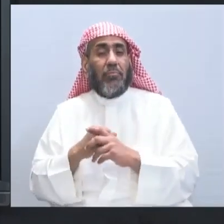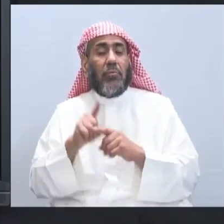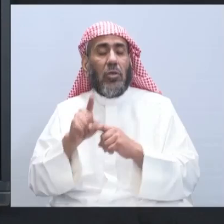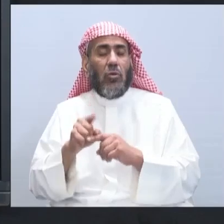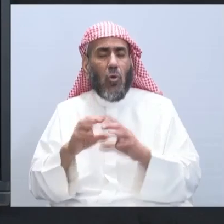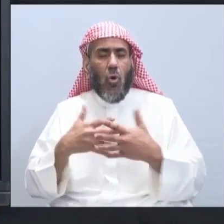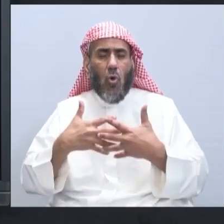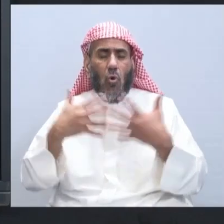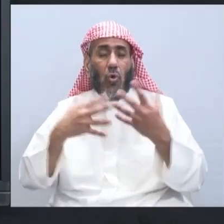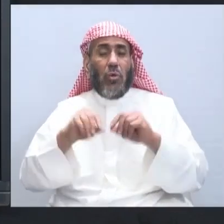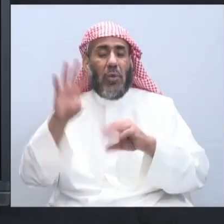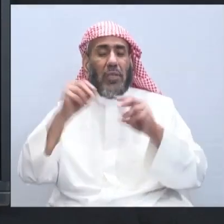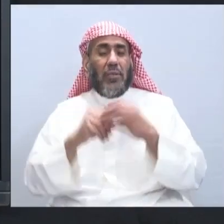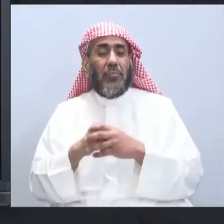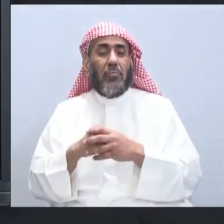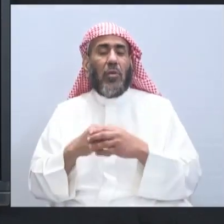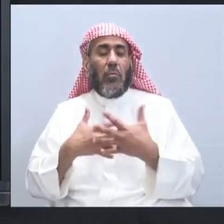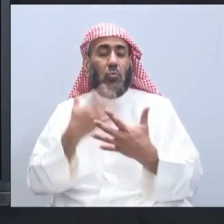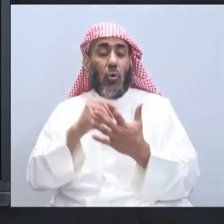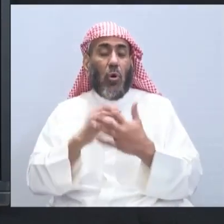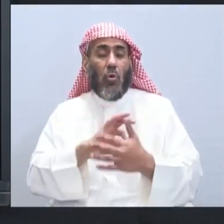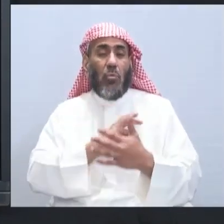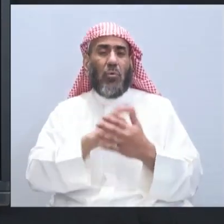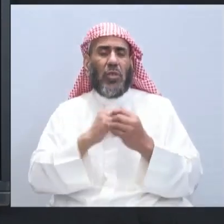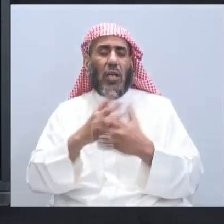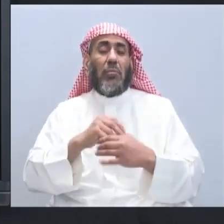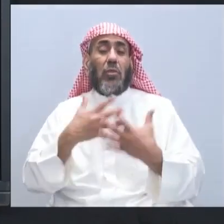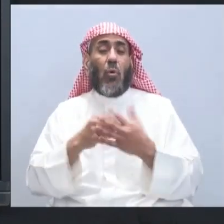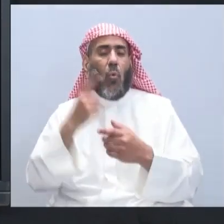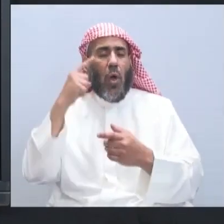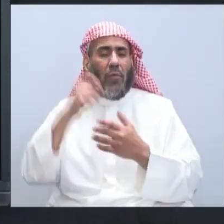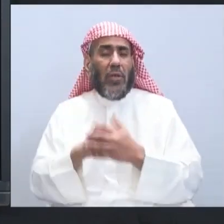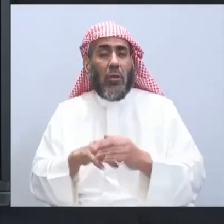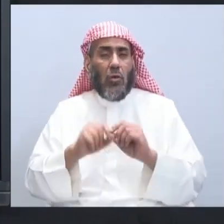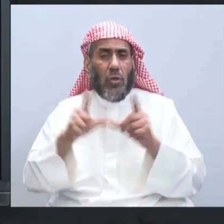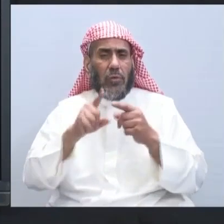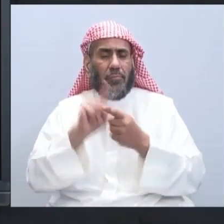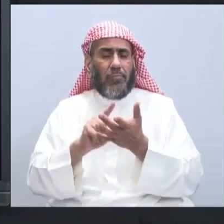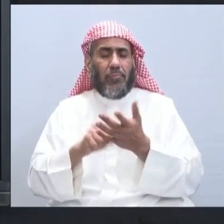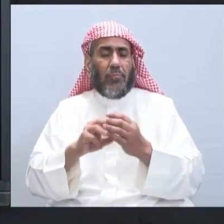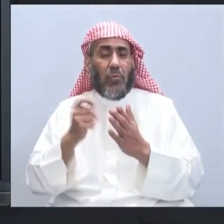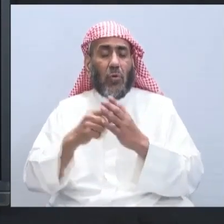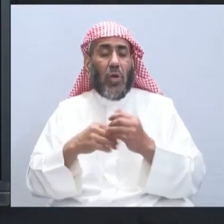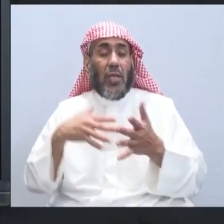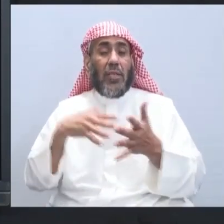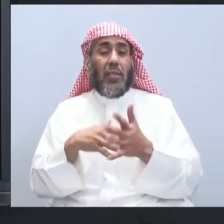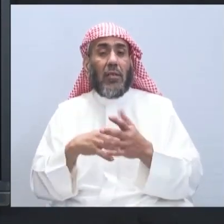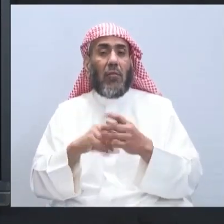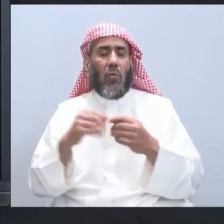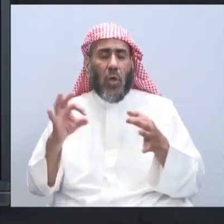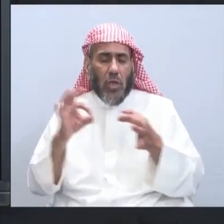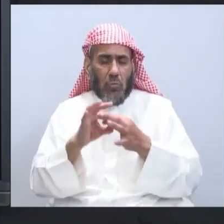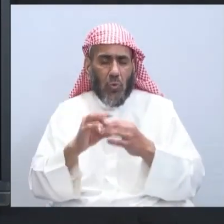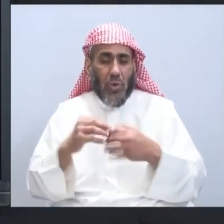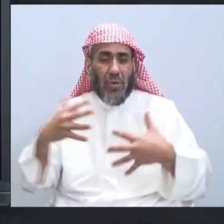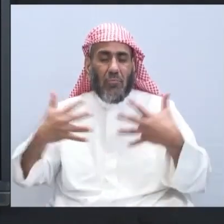تجد انه يكثر من القصص لانها مشووقه ويحب ايضا جانب التشويق ويعرف ويريد منهم ان ان يذكر احداثا فكانوا يجتمعون لل